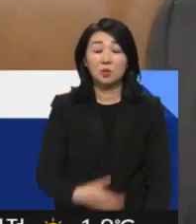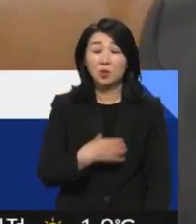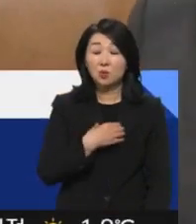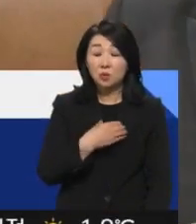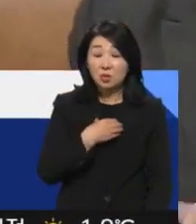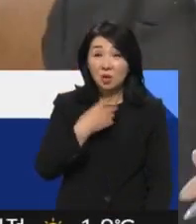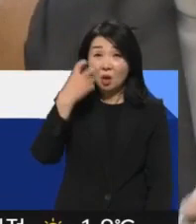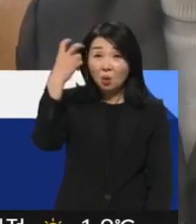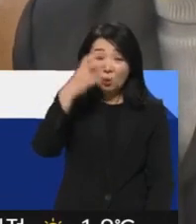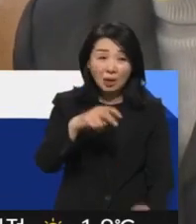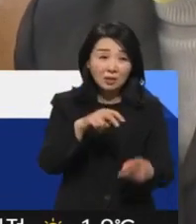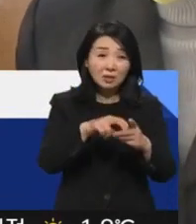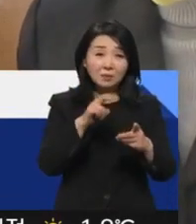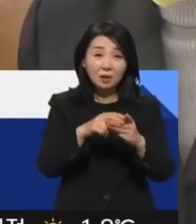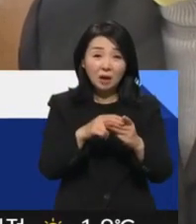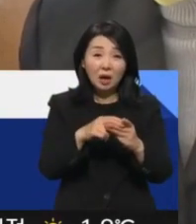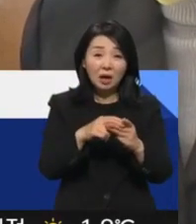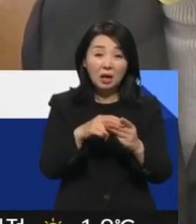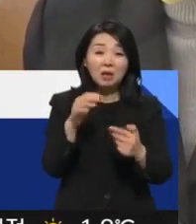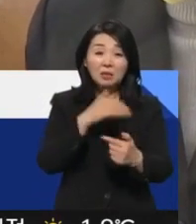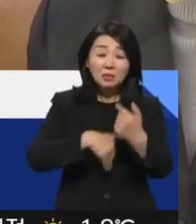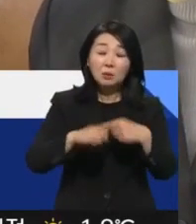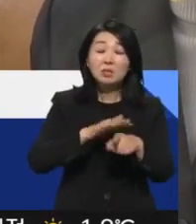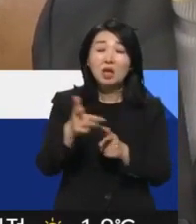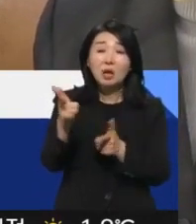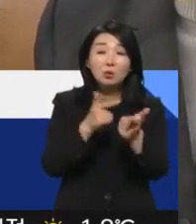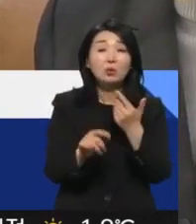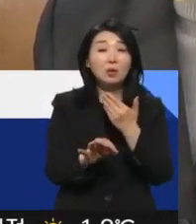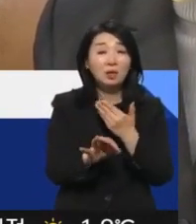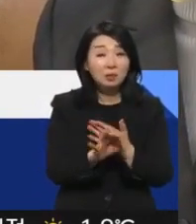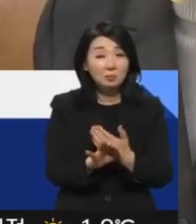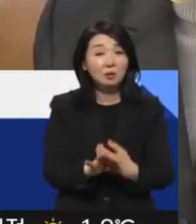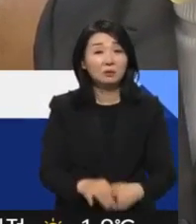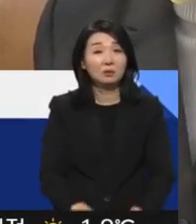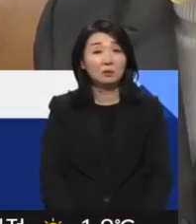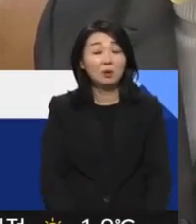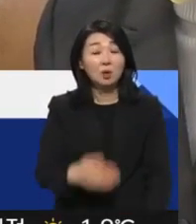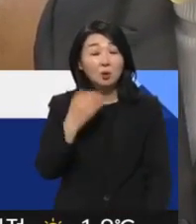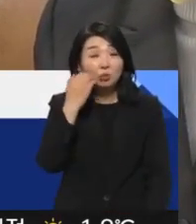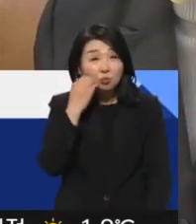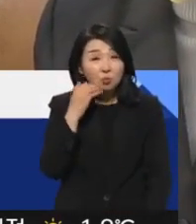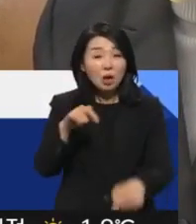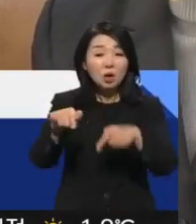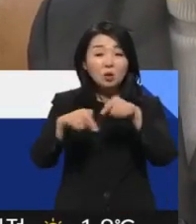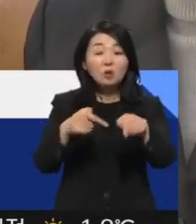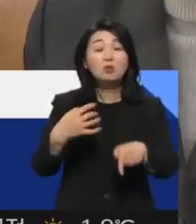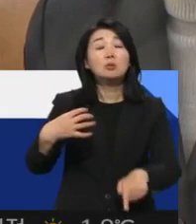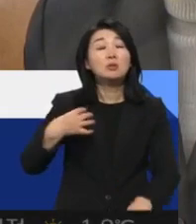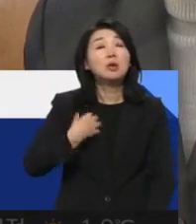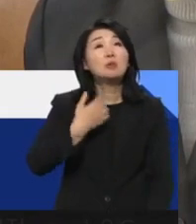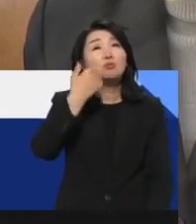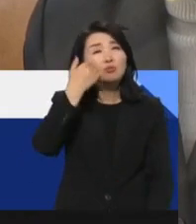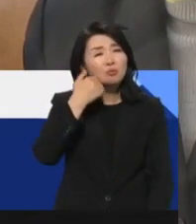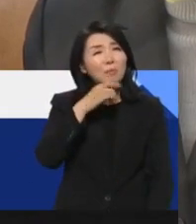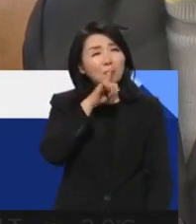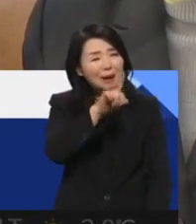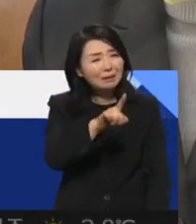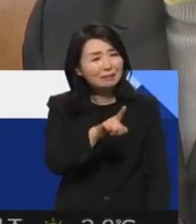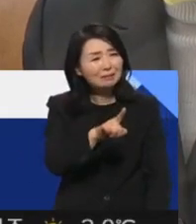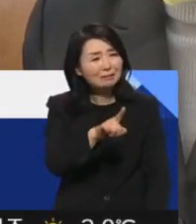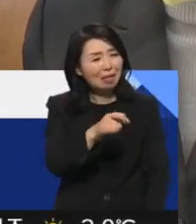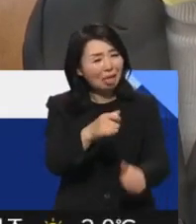위기관리센터가 제대로 상황을 관장했더라면 뭐 이렇게 또 누가 컨트롤타워느냐 이렇게 말꼬리를